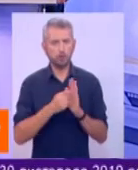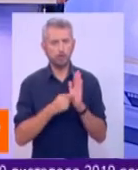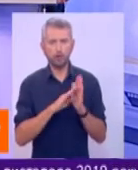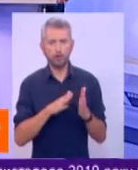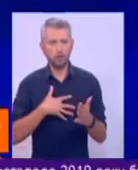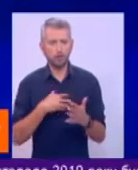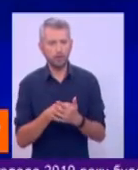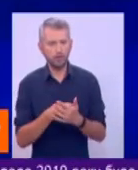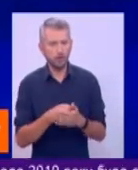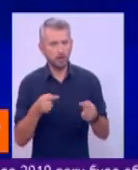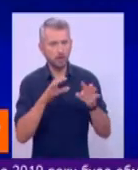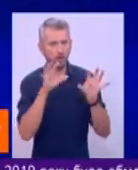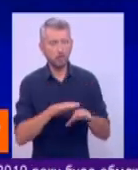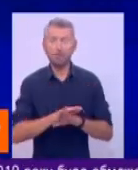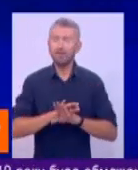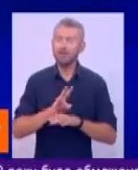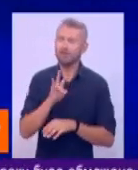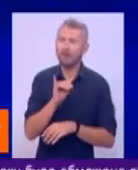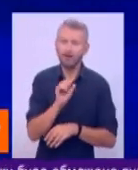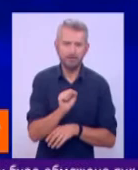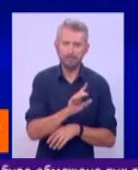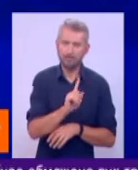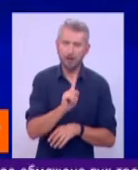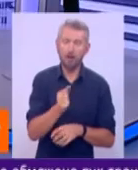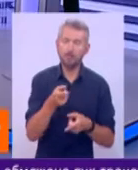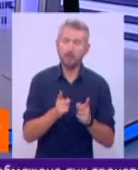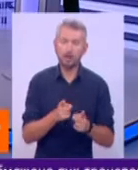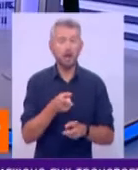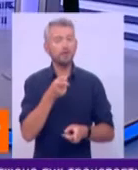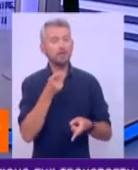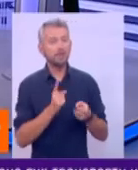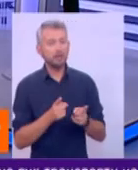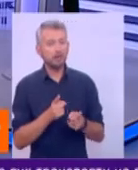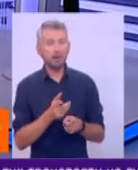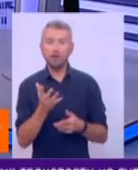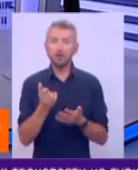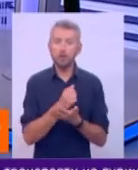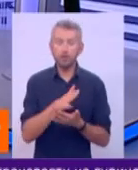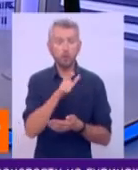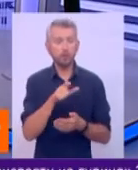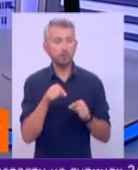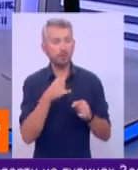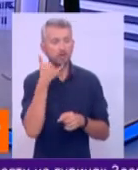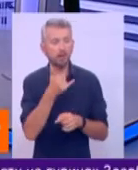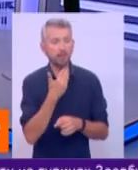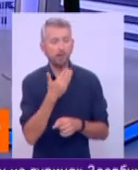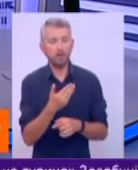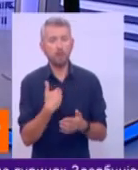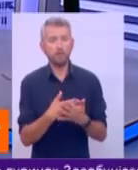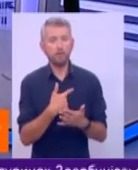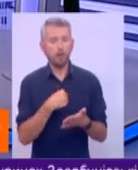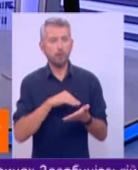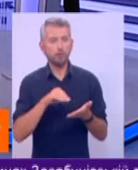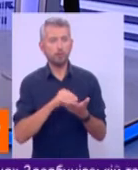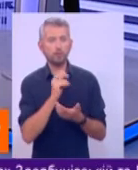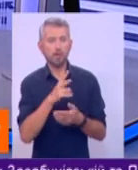властностью, согласно закону. А в действительности? Ну, в действительности люди сюда звонили на передачу и спрашивали, а я вот пишу в